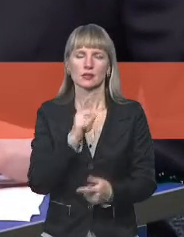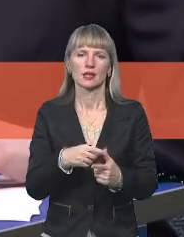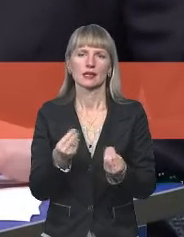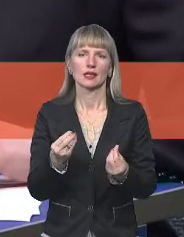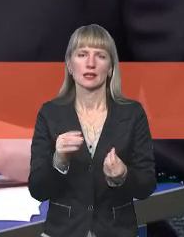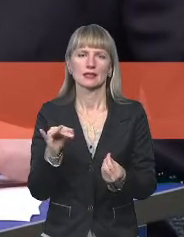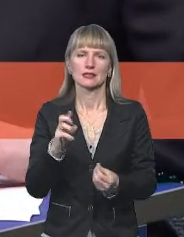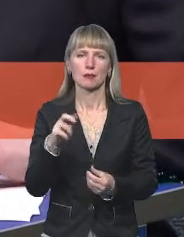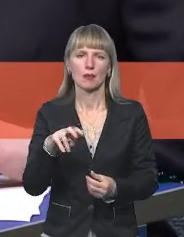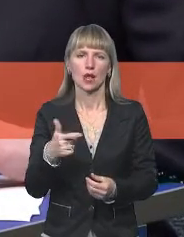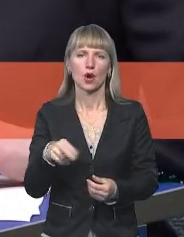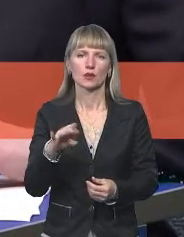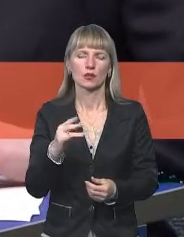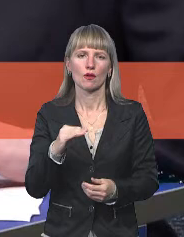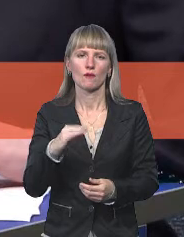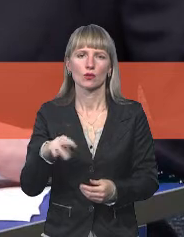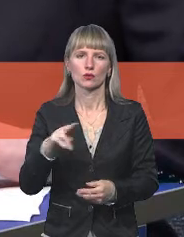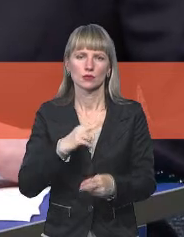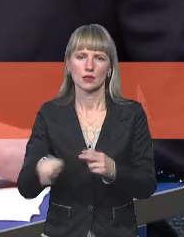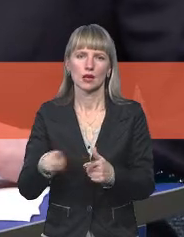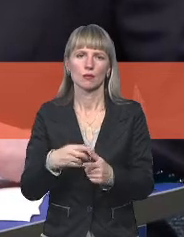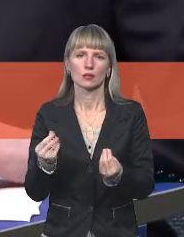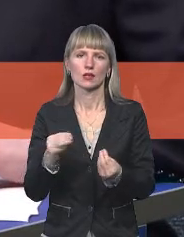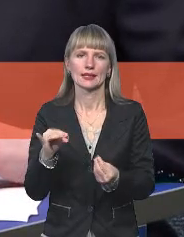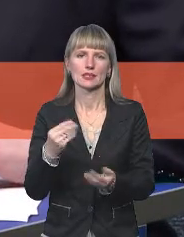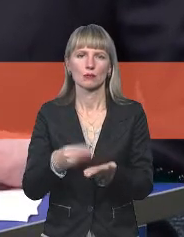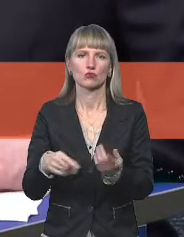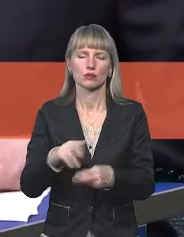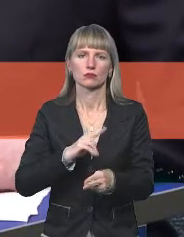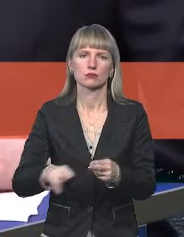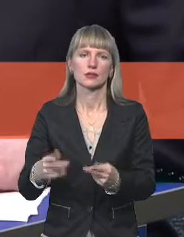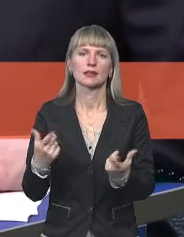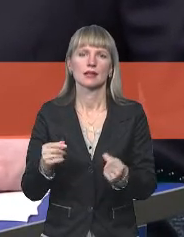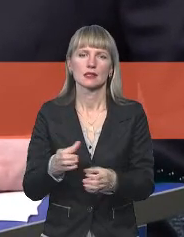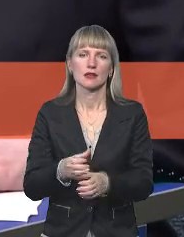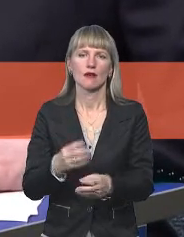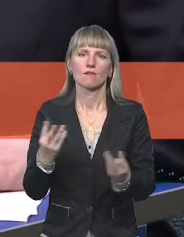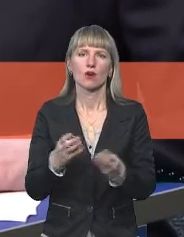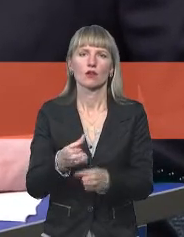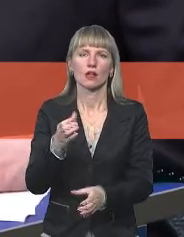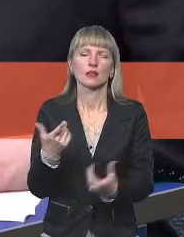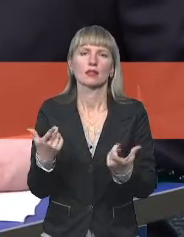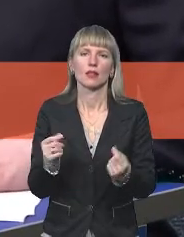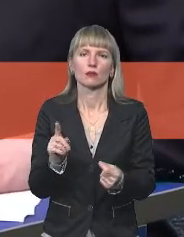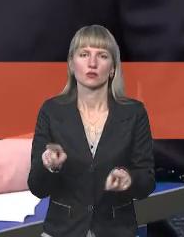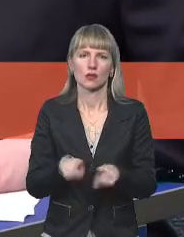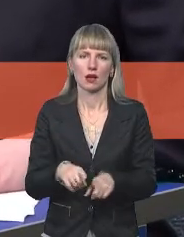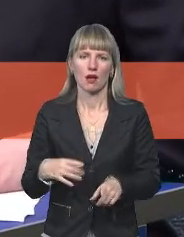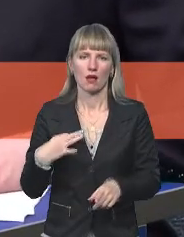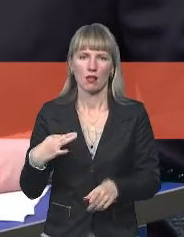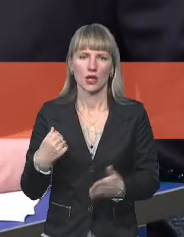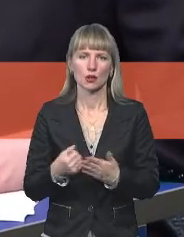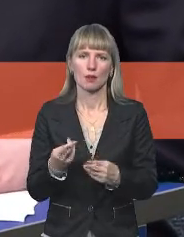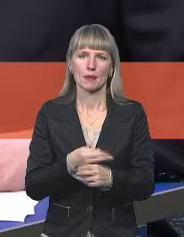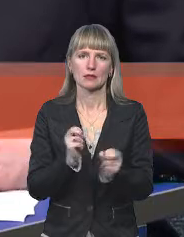гроші з благодійного фонду зникають, або гроші з бюджету зникли. Де ці вогнегасники і чому така халатність до